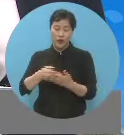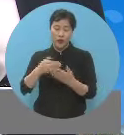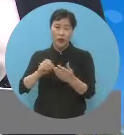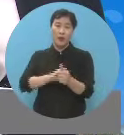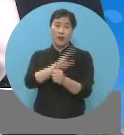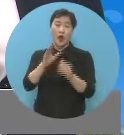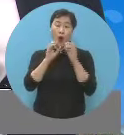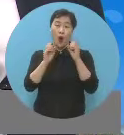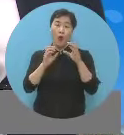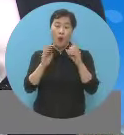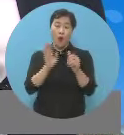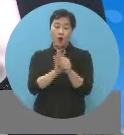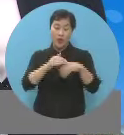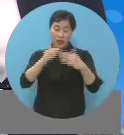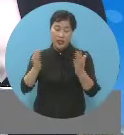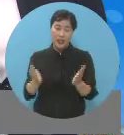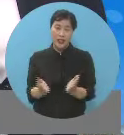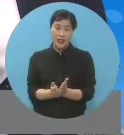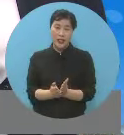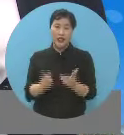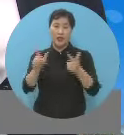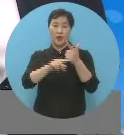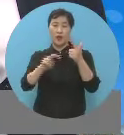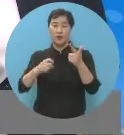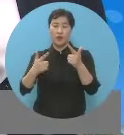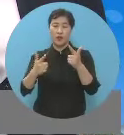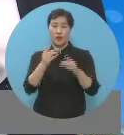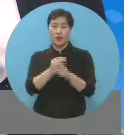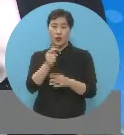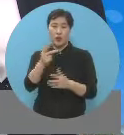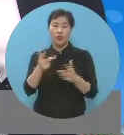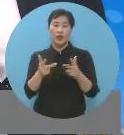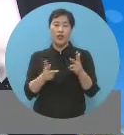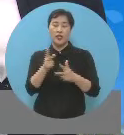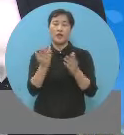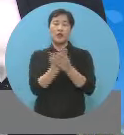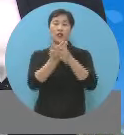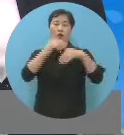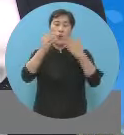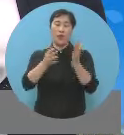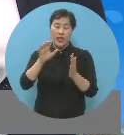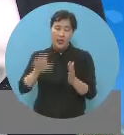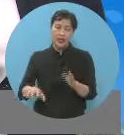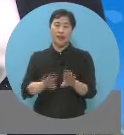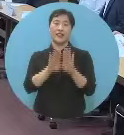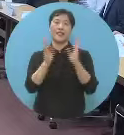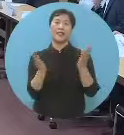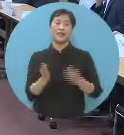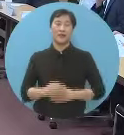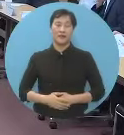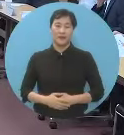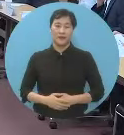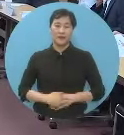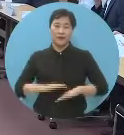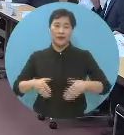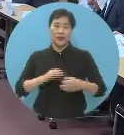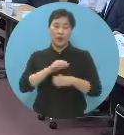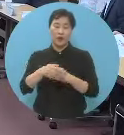전남국제수묵비엔날레 홍보서포터즈 발대식이 지난 26일 중소기업진흥원에서 열렸습니다.